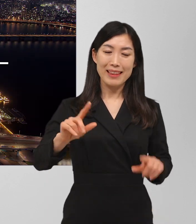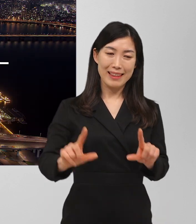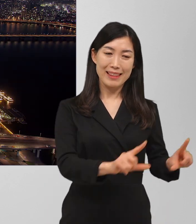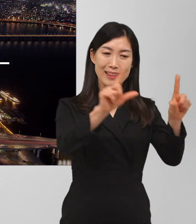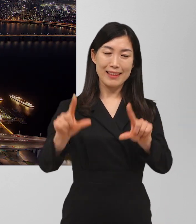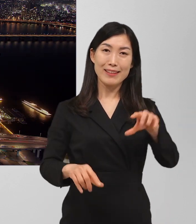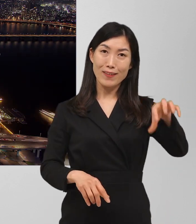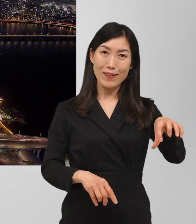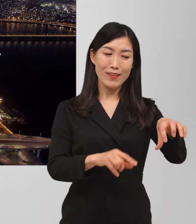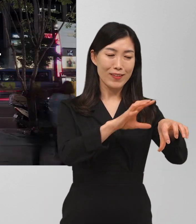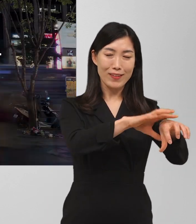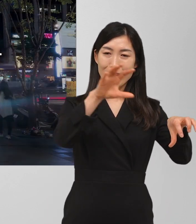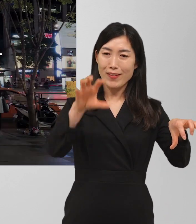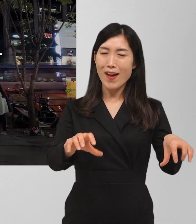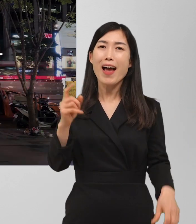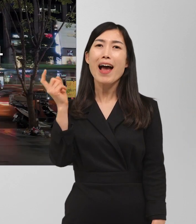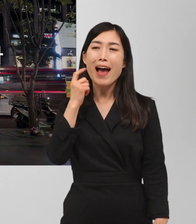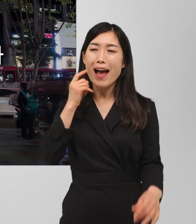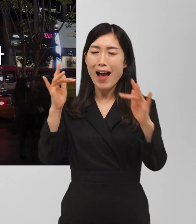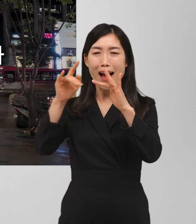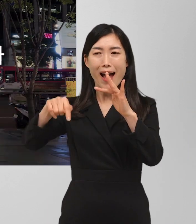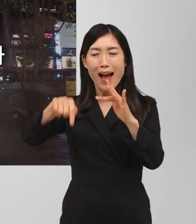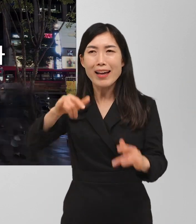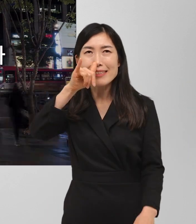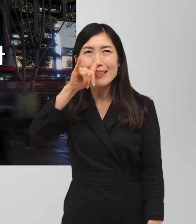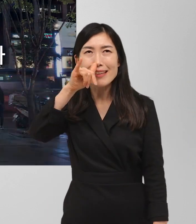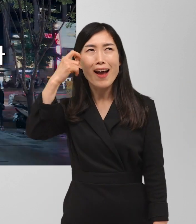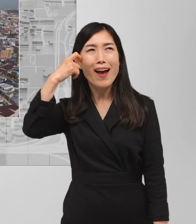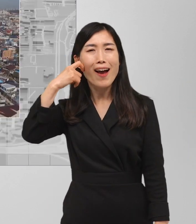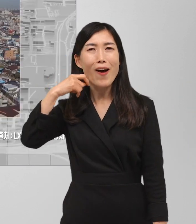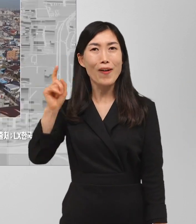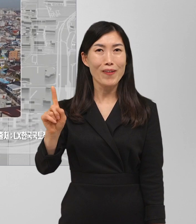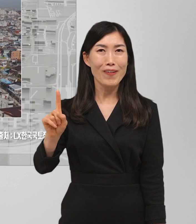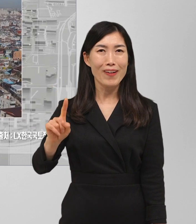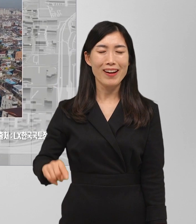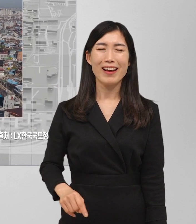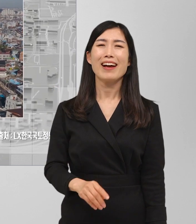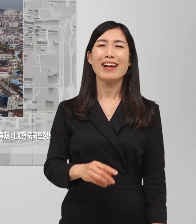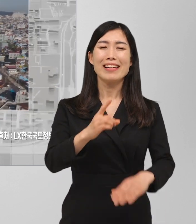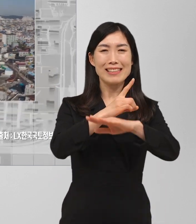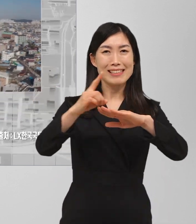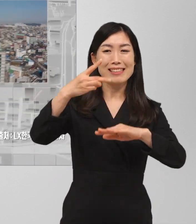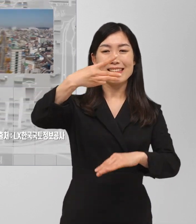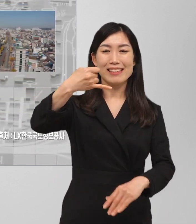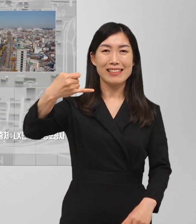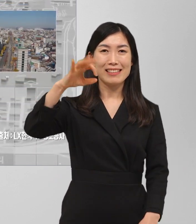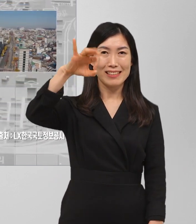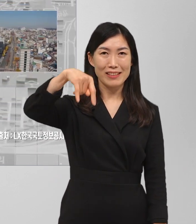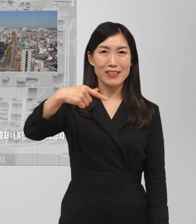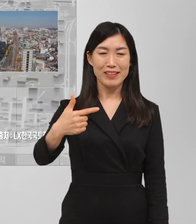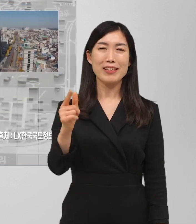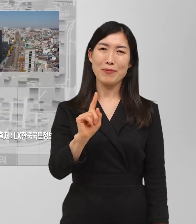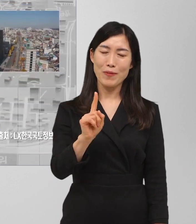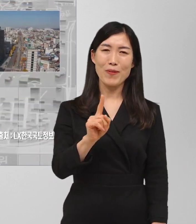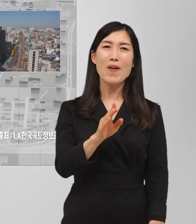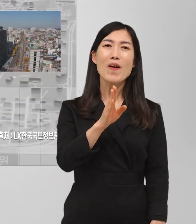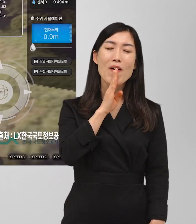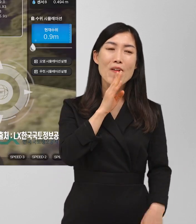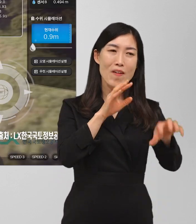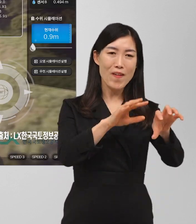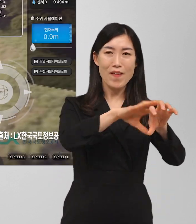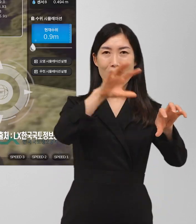우리가 살고 있는 이 세상이 가상으로 구현이 된다면 어떨까요? 디지털 트윈은 동일한 세계를 그대로